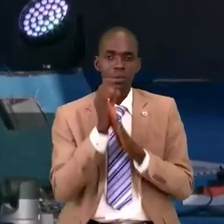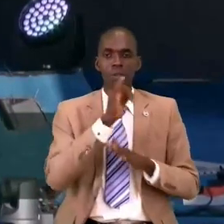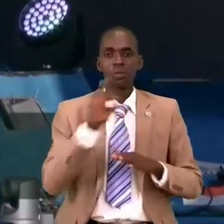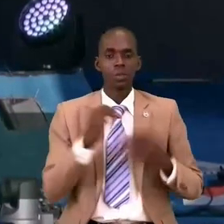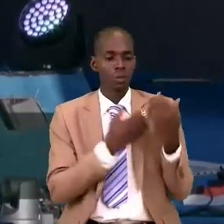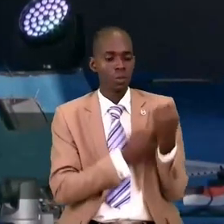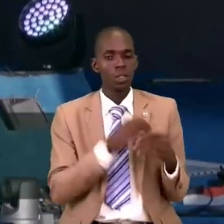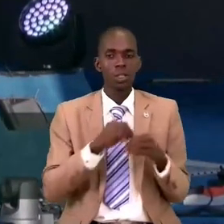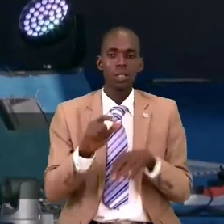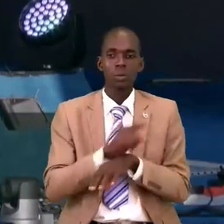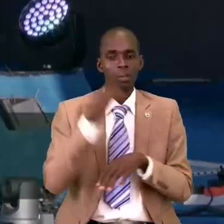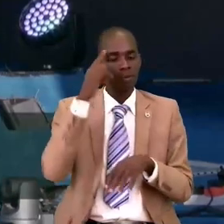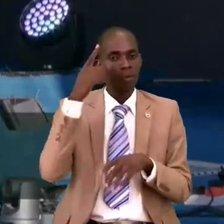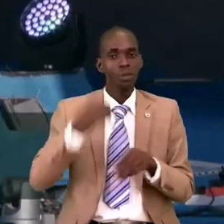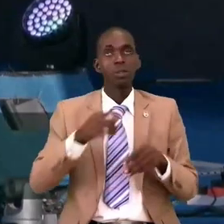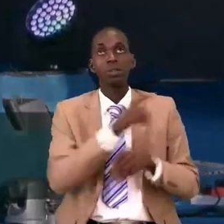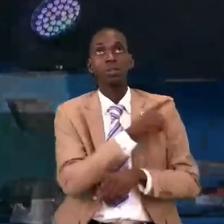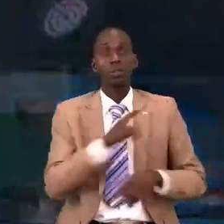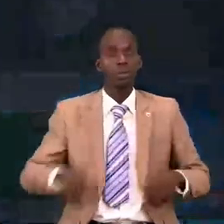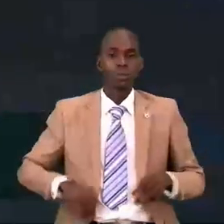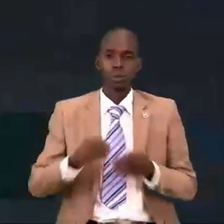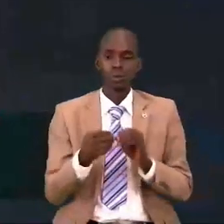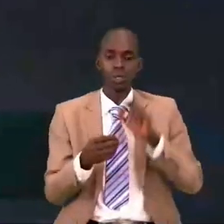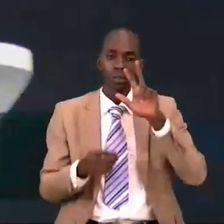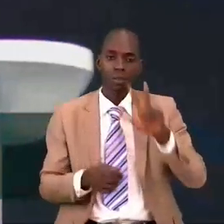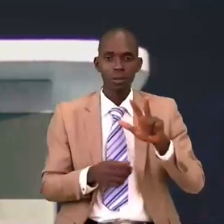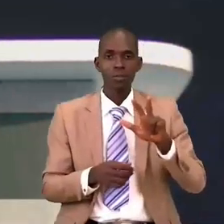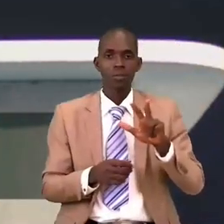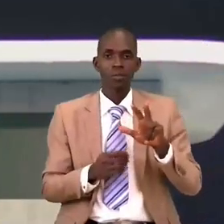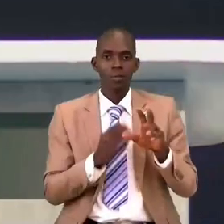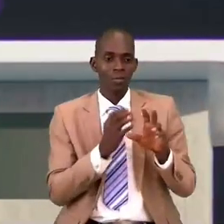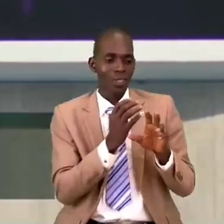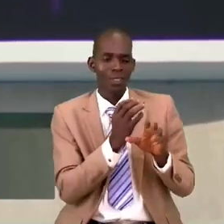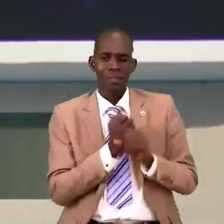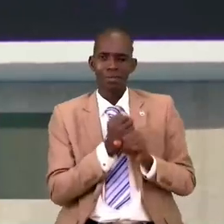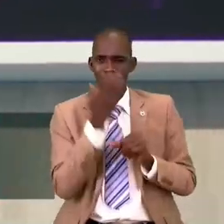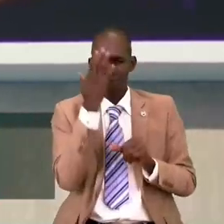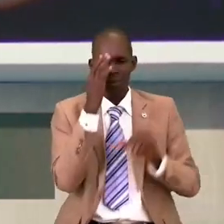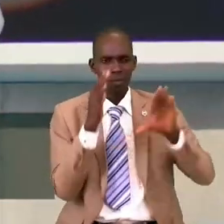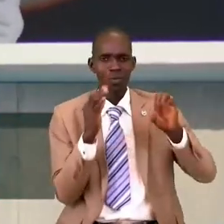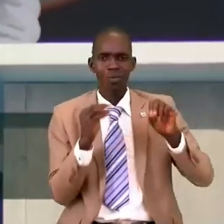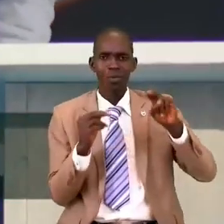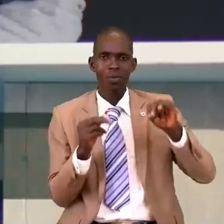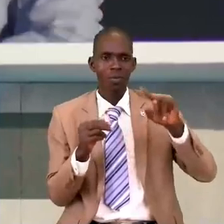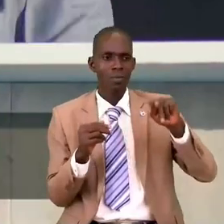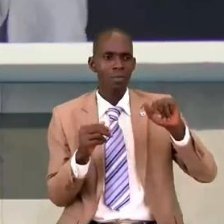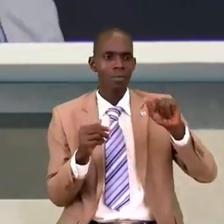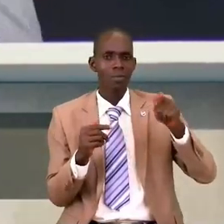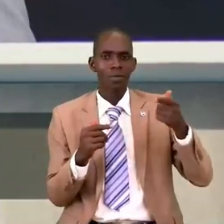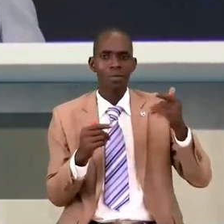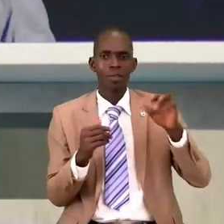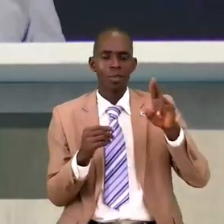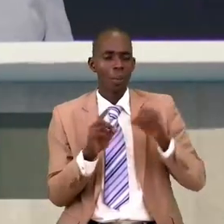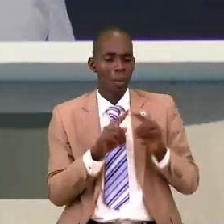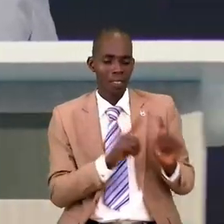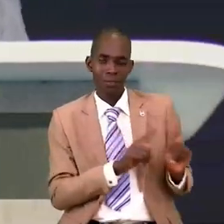leadership pour les membres. Le premier élément maintenant, le courage